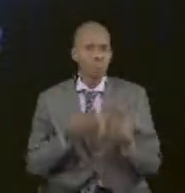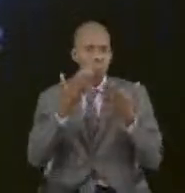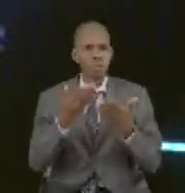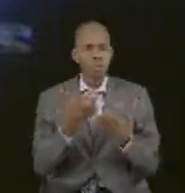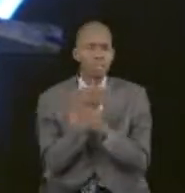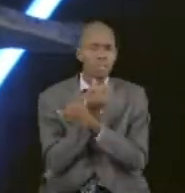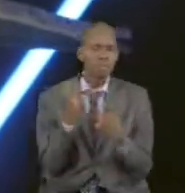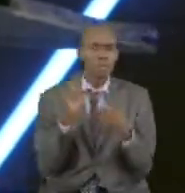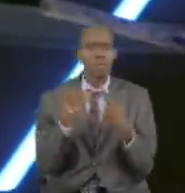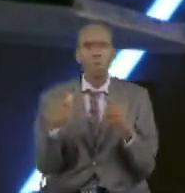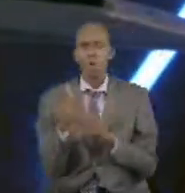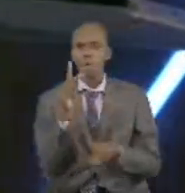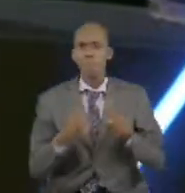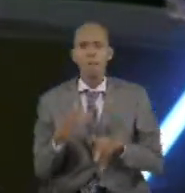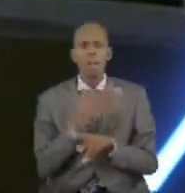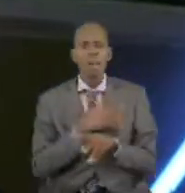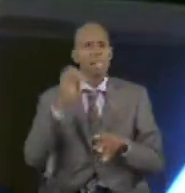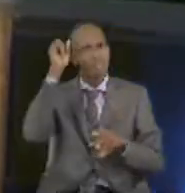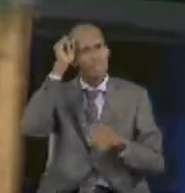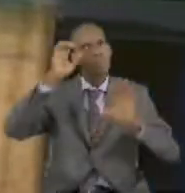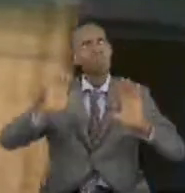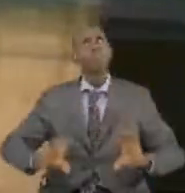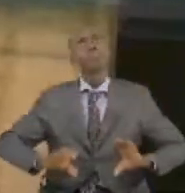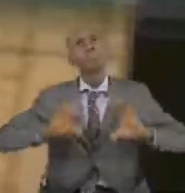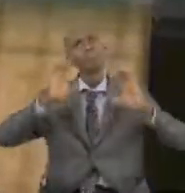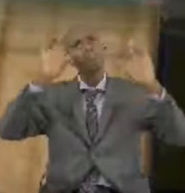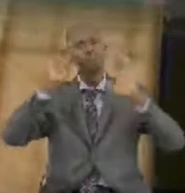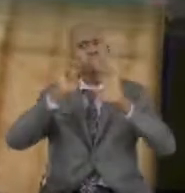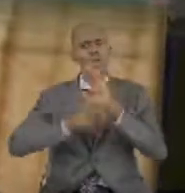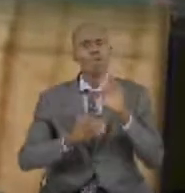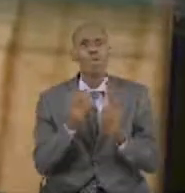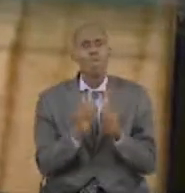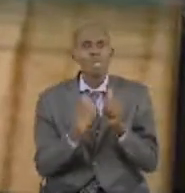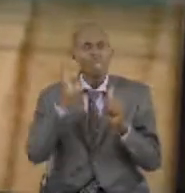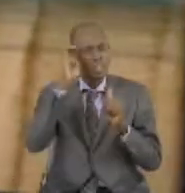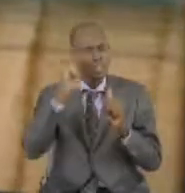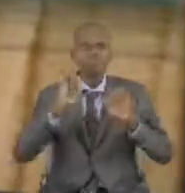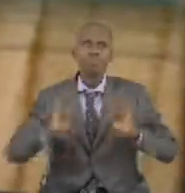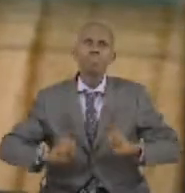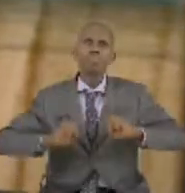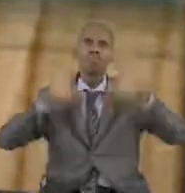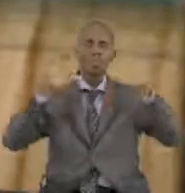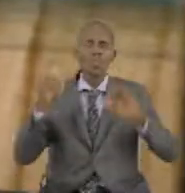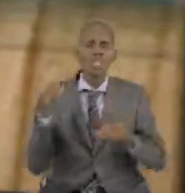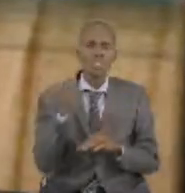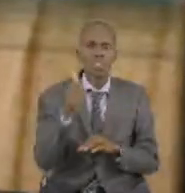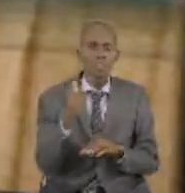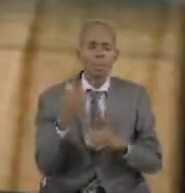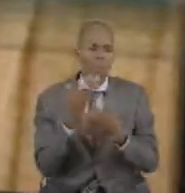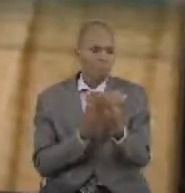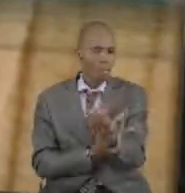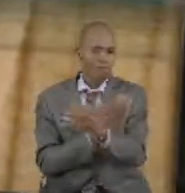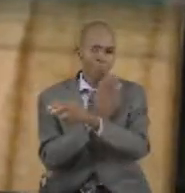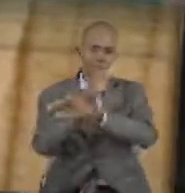les autres et l'engagement dans lequel il s'était impliqué de vous et le joue comme là